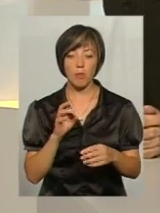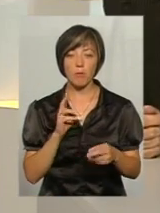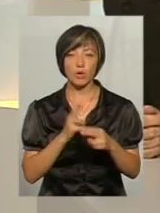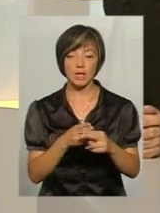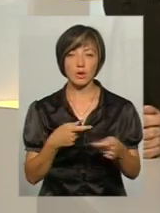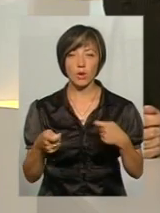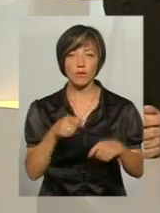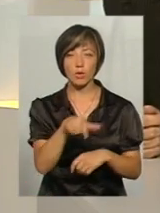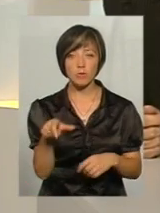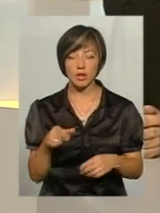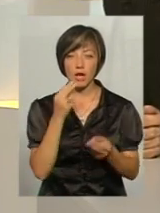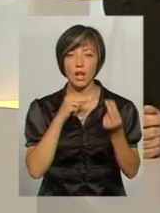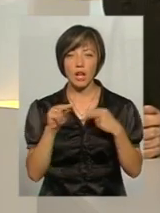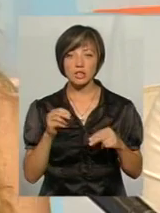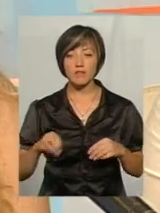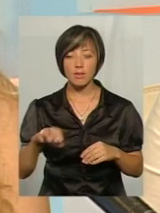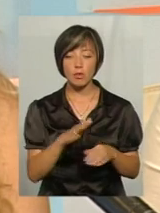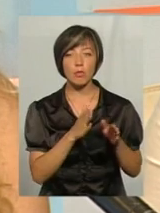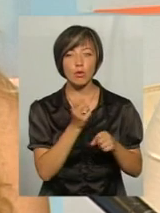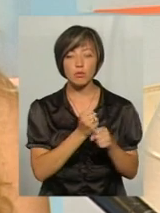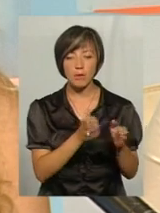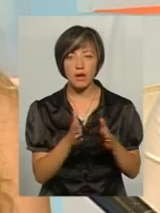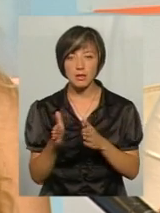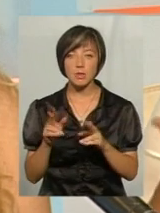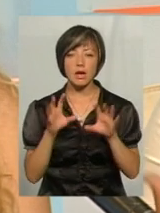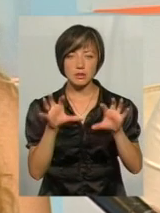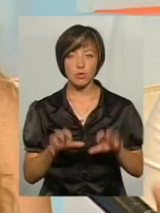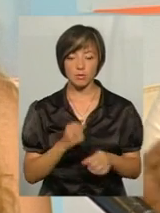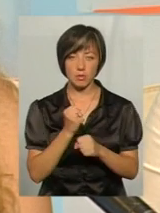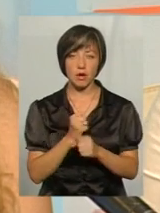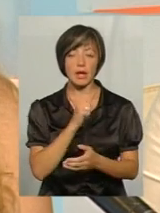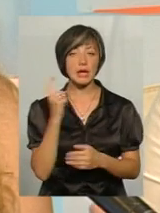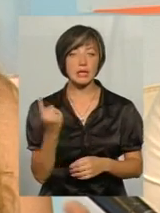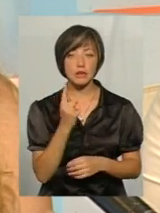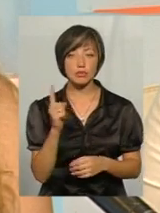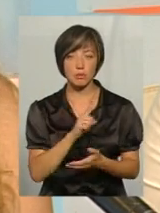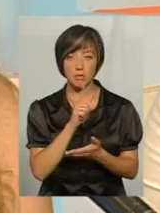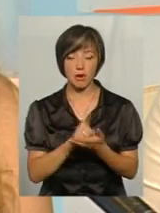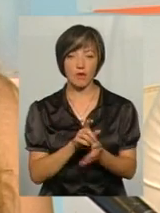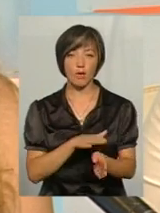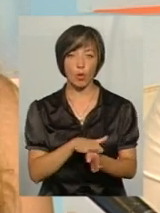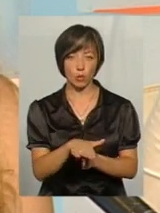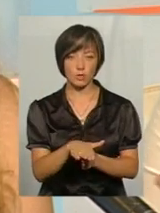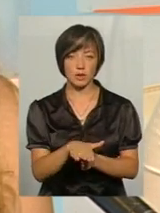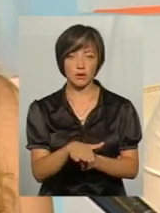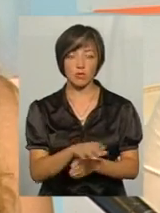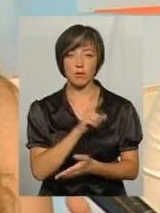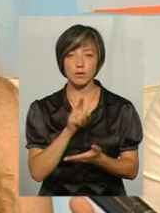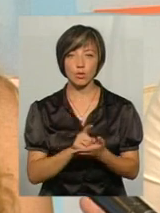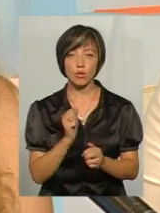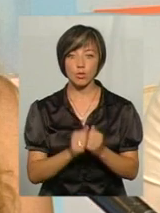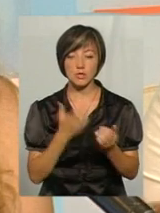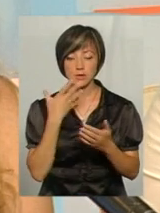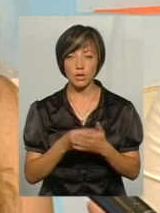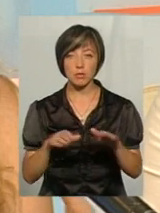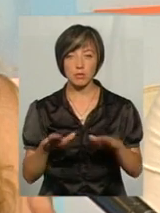найкращий в Європі. Розроблений механізм, як цей закон має робити, працювати. Єдине, що він має виконуватися. Обов'язково кожен на